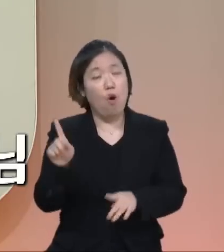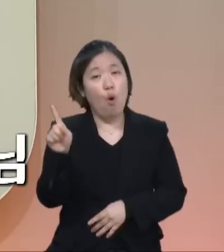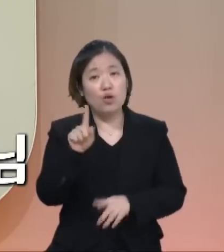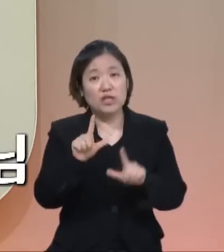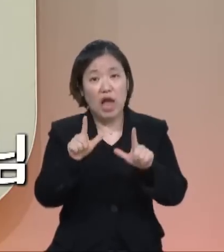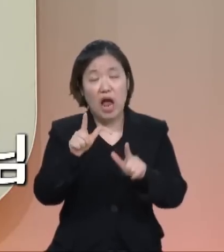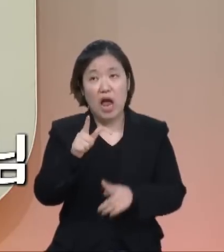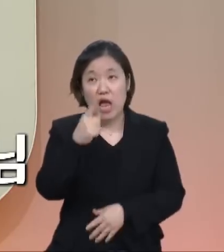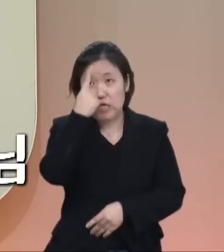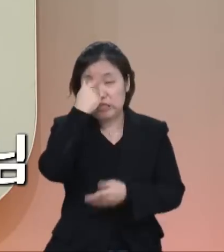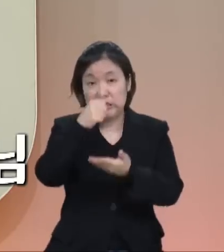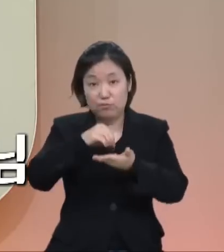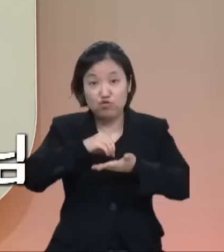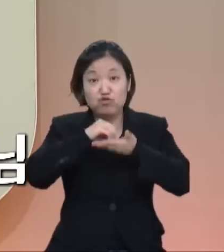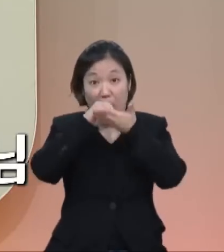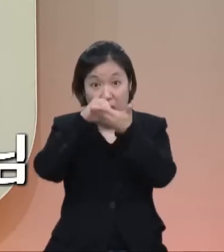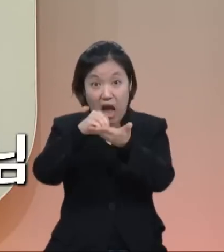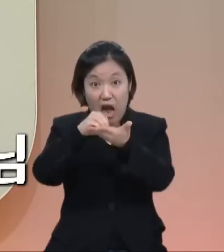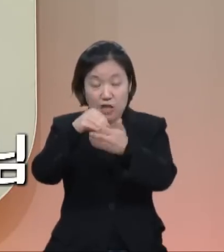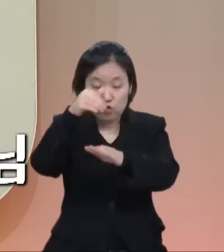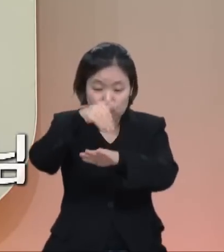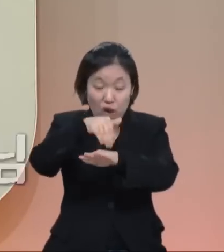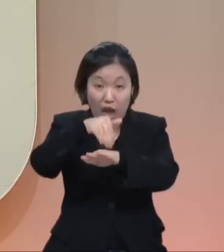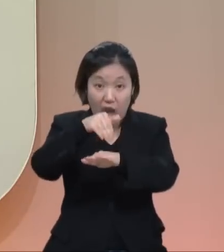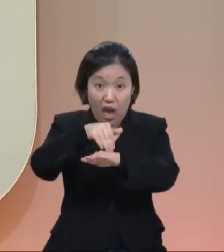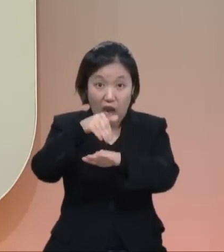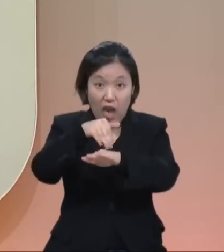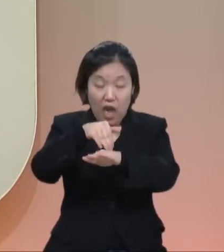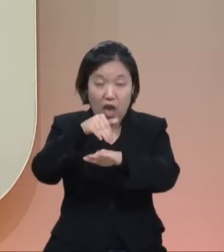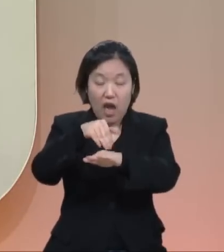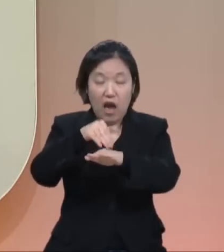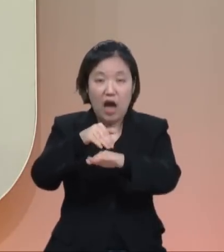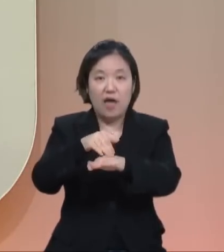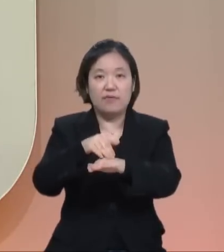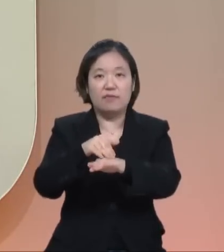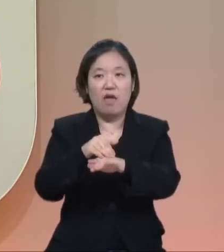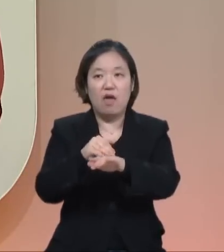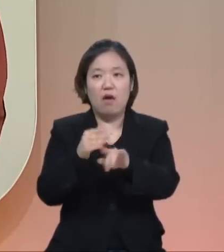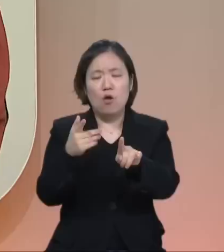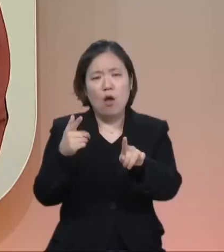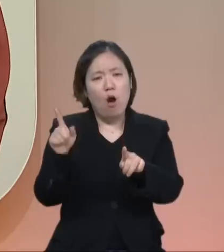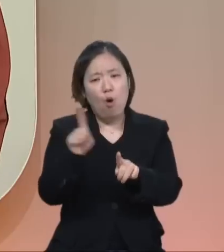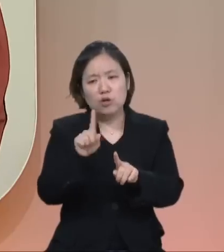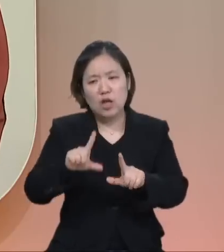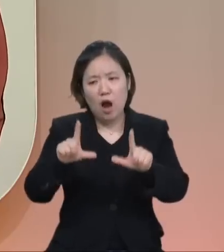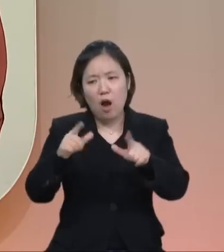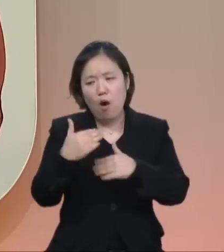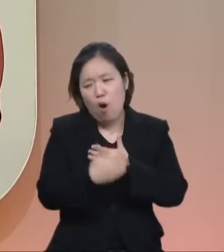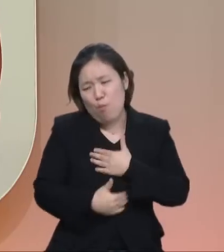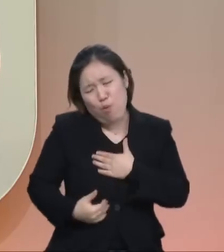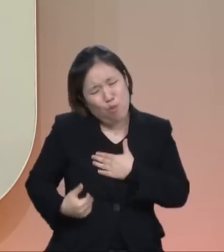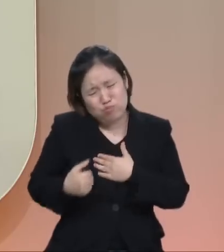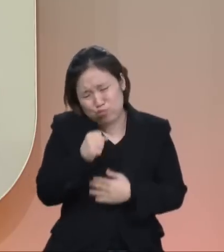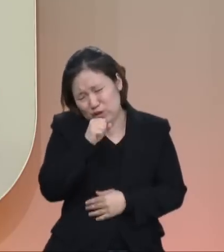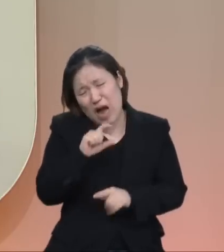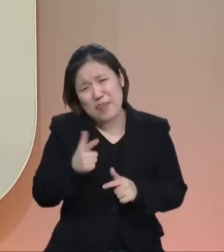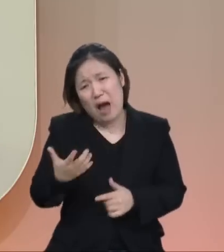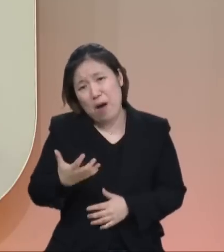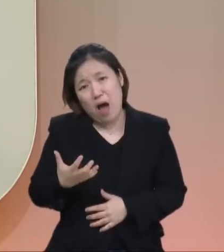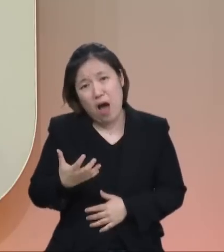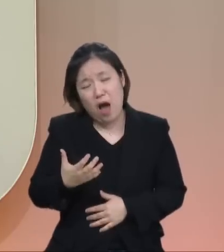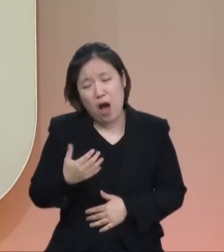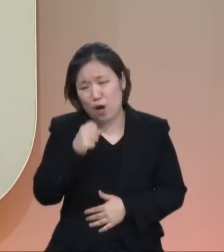나이죠 머리를 깎고 출가한 뒤에 어느 날 몸 몸 상태가 너무 안 좋아 가지고